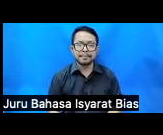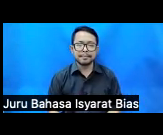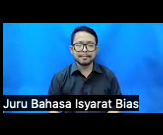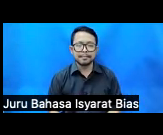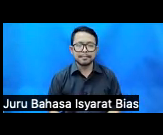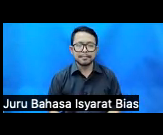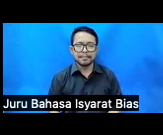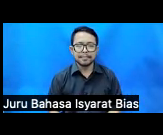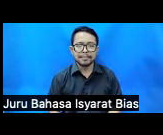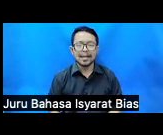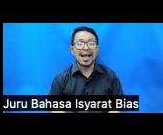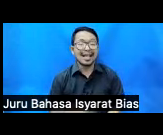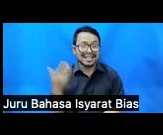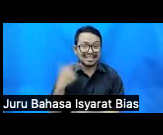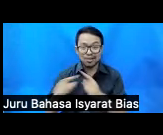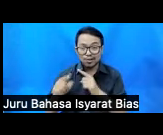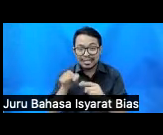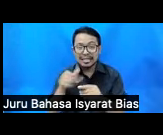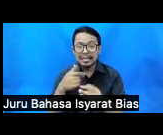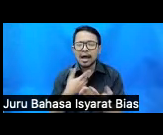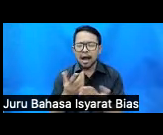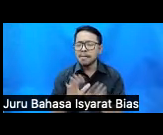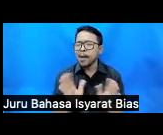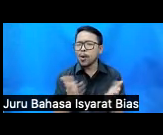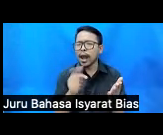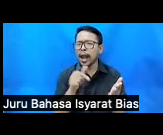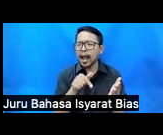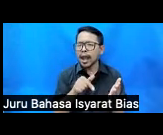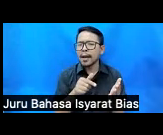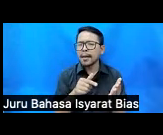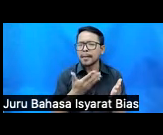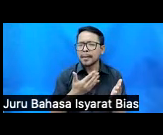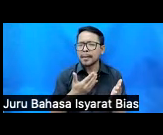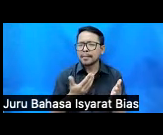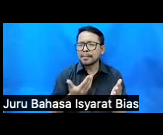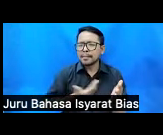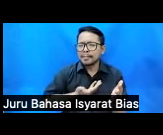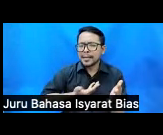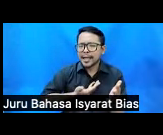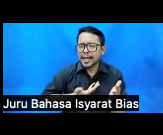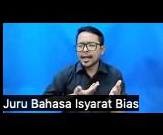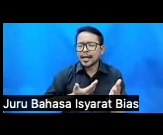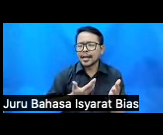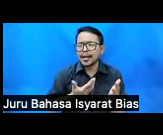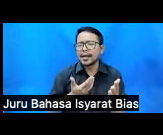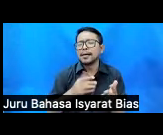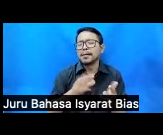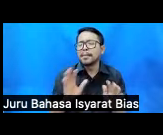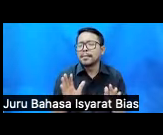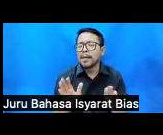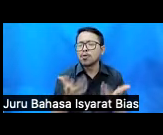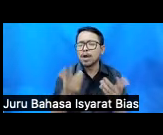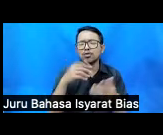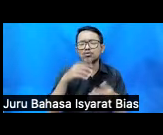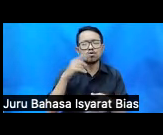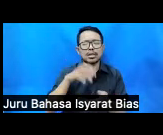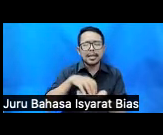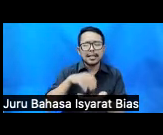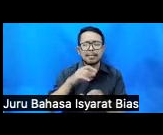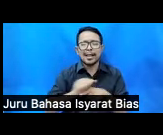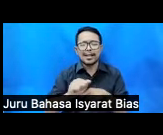Kalau yang kami diskusikan tadi itu bangunannya itu kami menginginkan istilahnya yang sebagai tempat pelatihan,